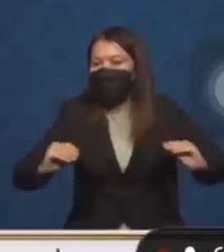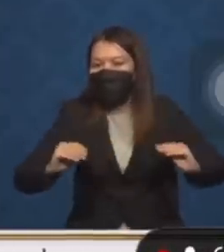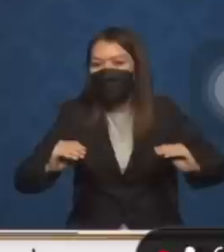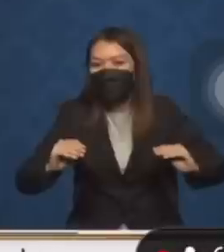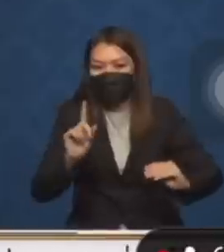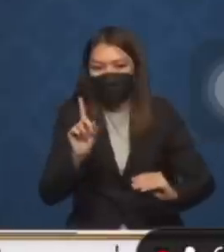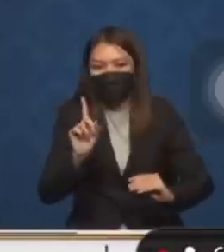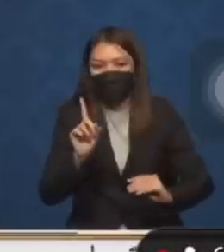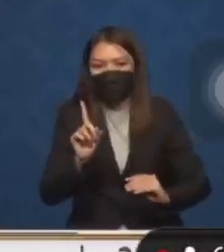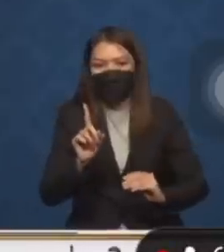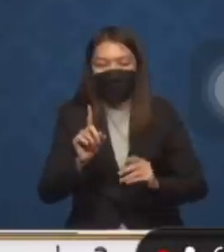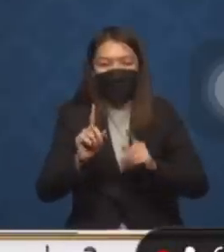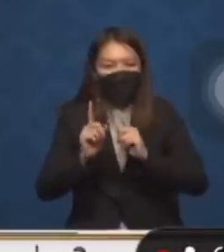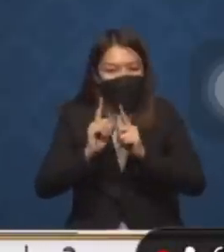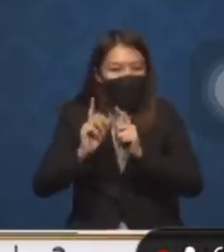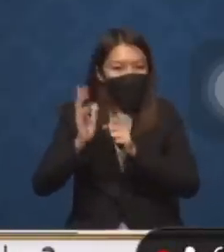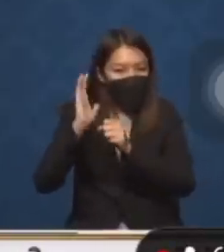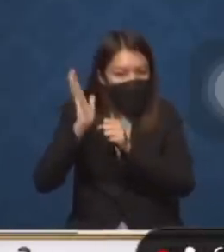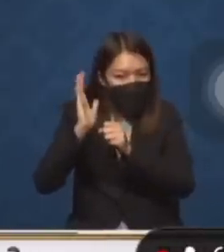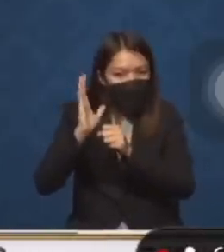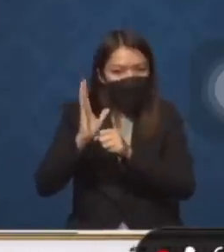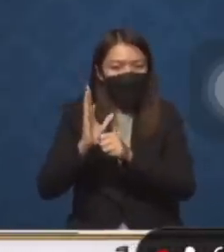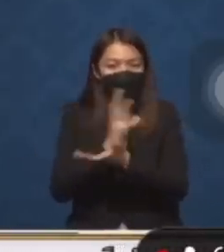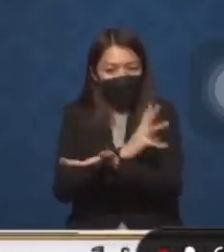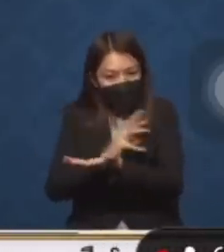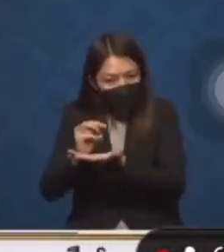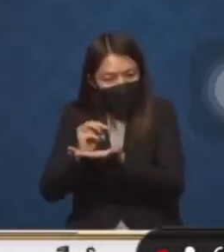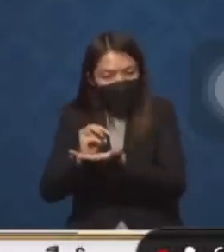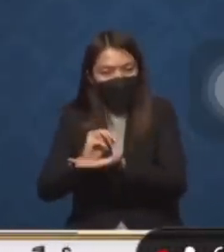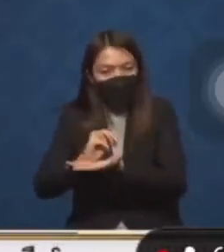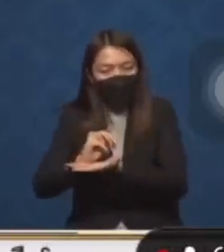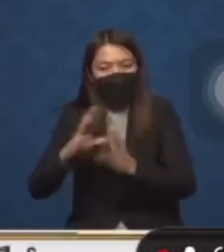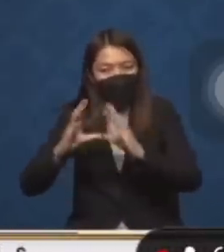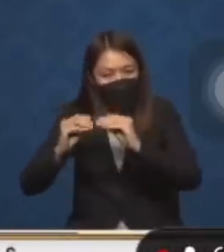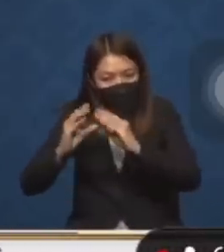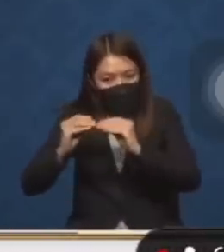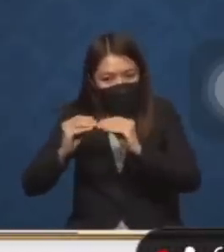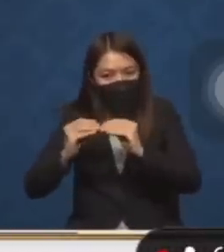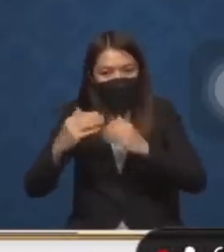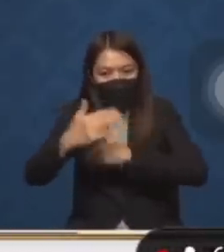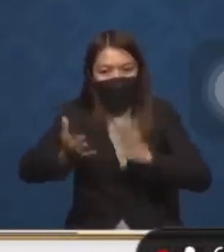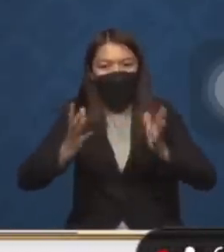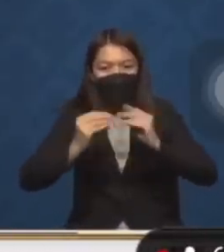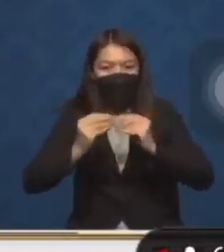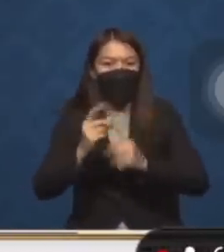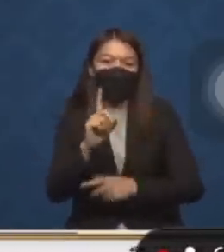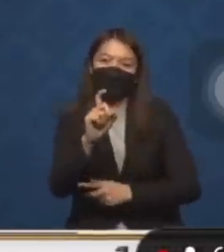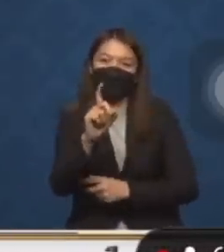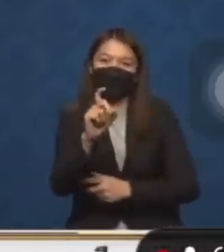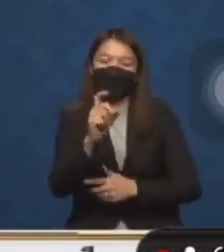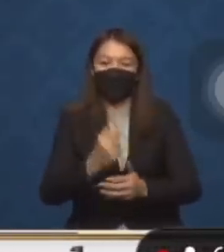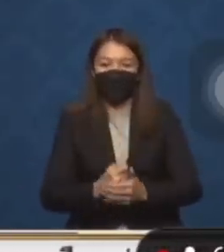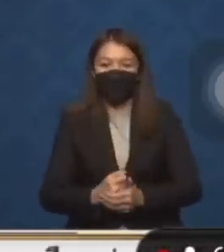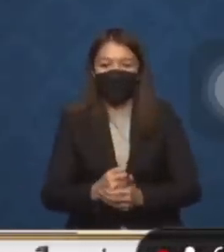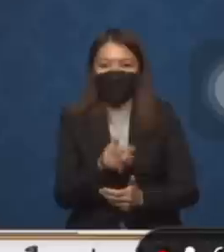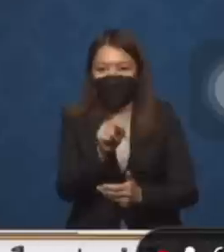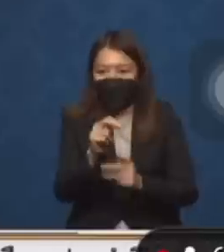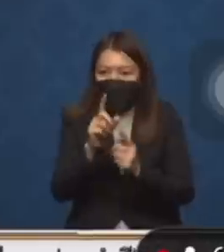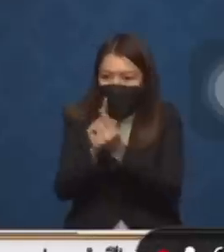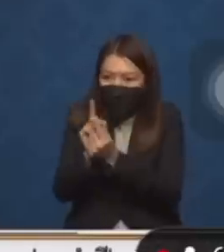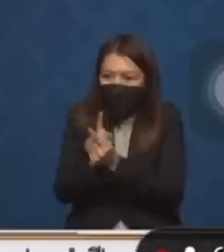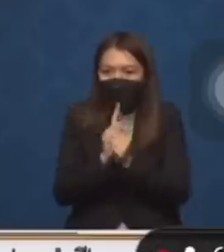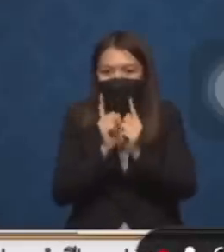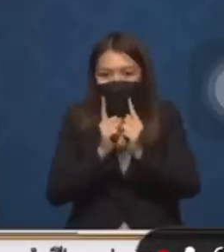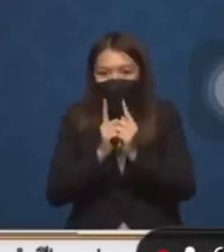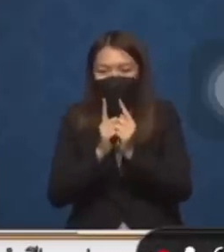่การจัเสวนาวิชาการในมหาวทยาัยก็ทำไม่ได้การจัประชุมในห้ปชมกทำไม่ได้แม้แต่การนัดหมายมาพูดคุยกัน